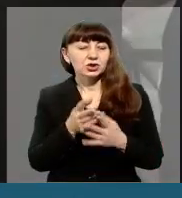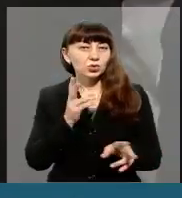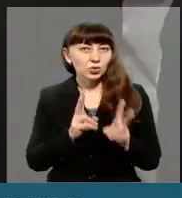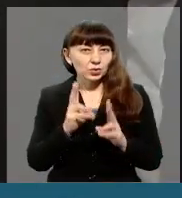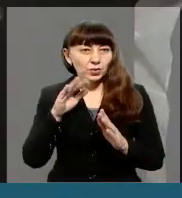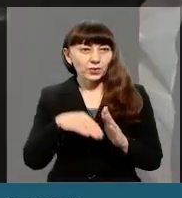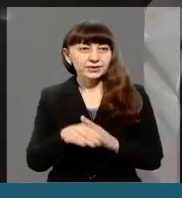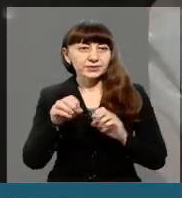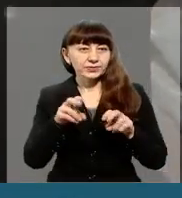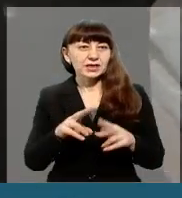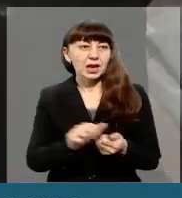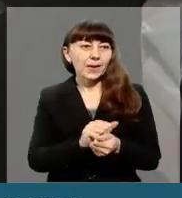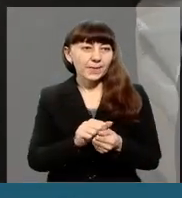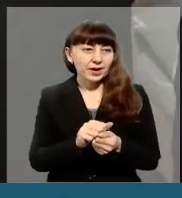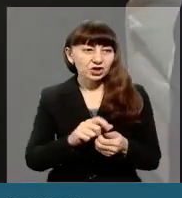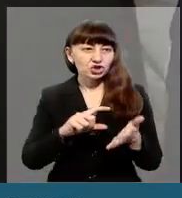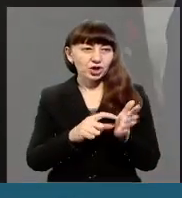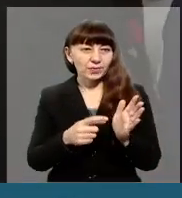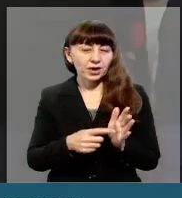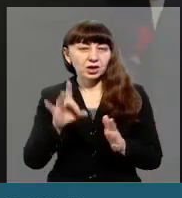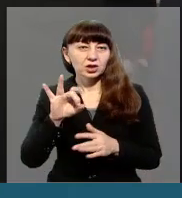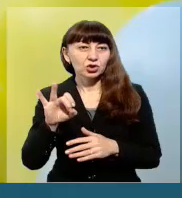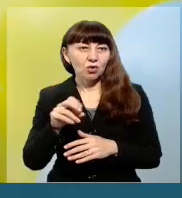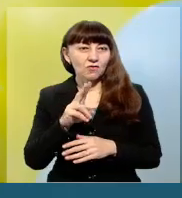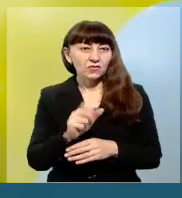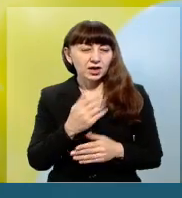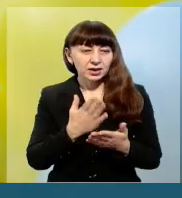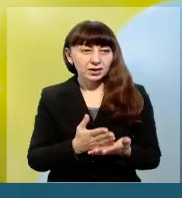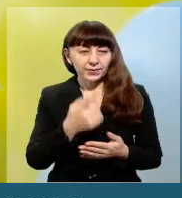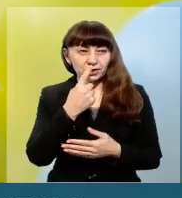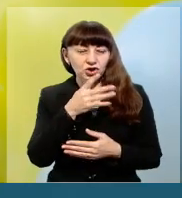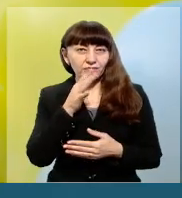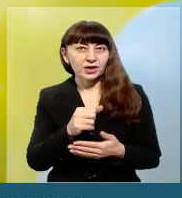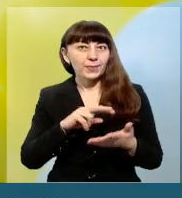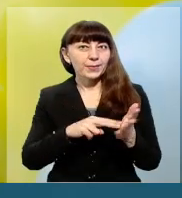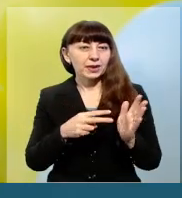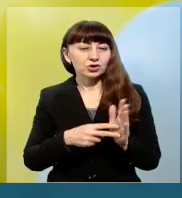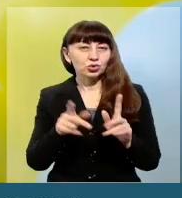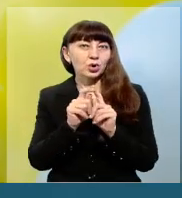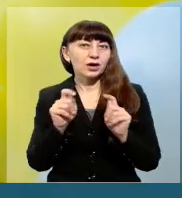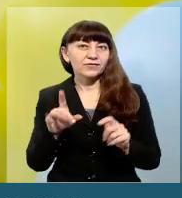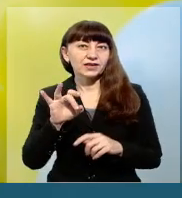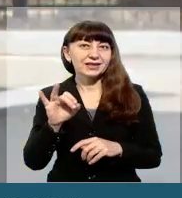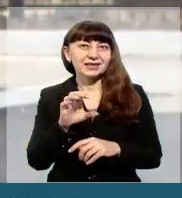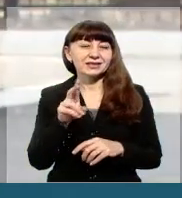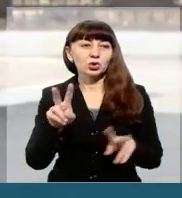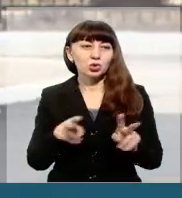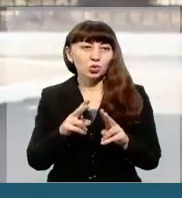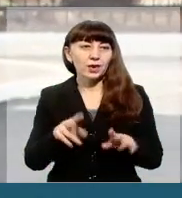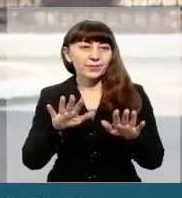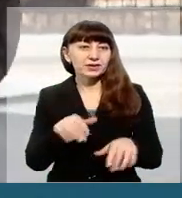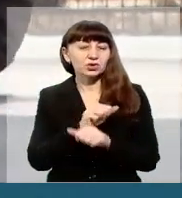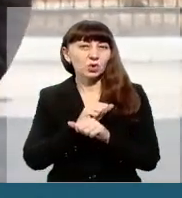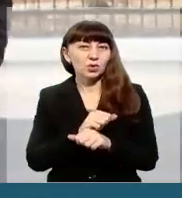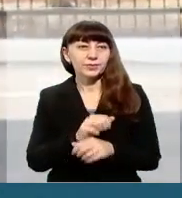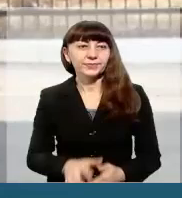Жақында фитнес-клуб, демалыс орны, дүкен, салон ашу жоспарланып отыр. Осылайша Ахмет Байтұрсынұлы атындағы Қостанай өңірлік университетінде жатақхана